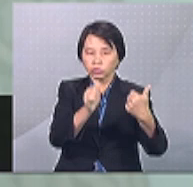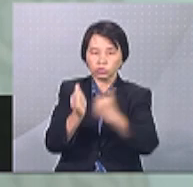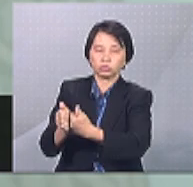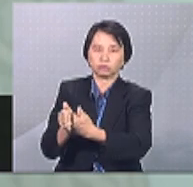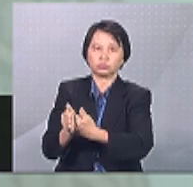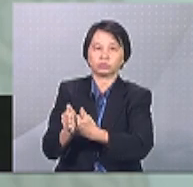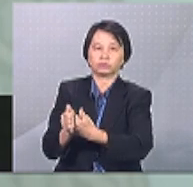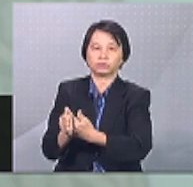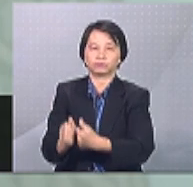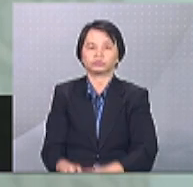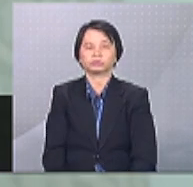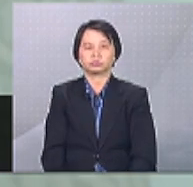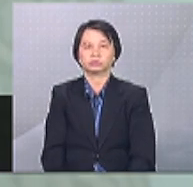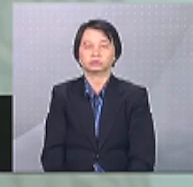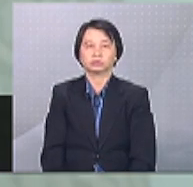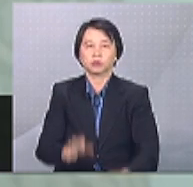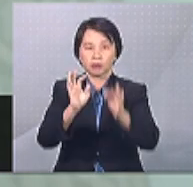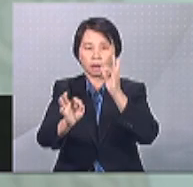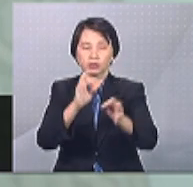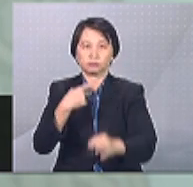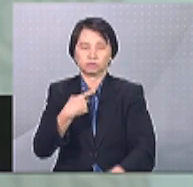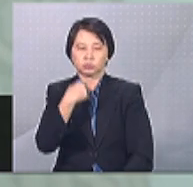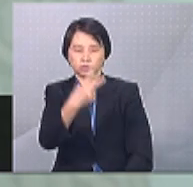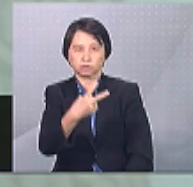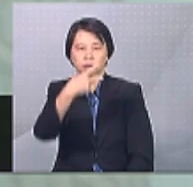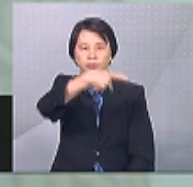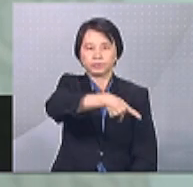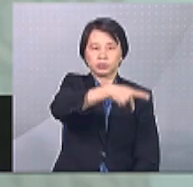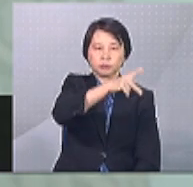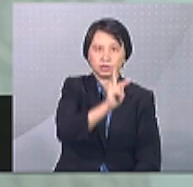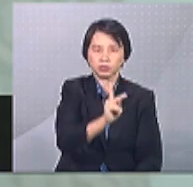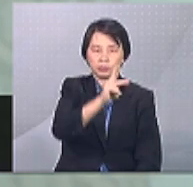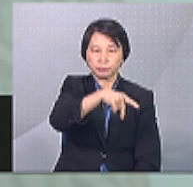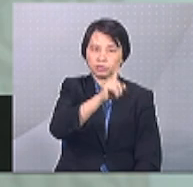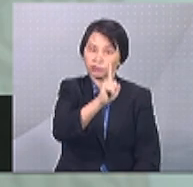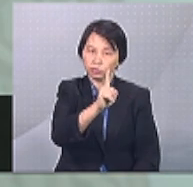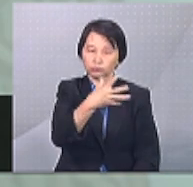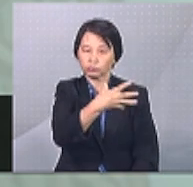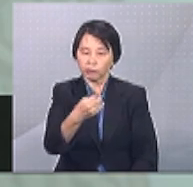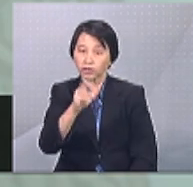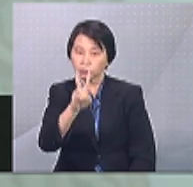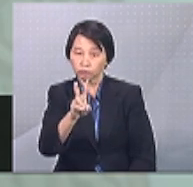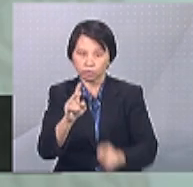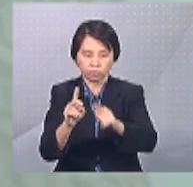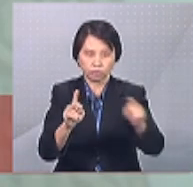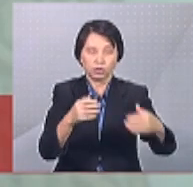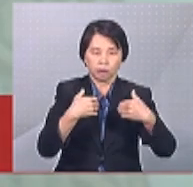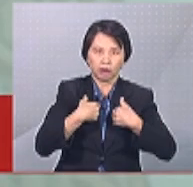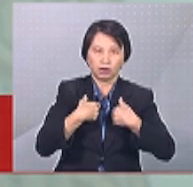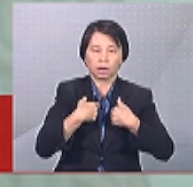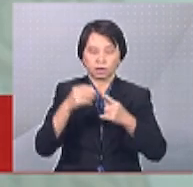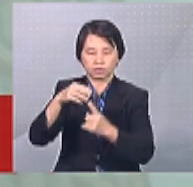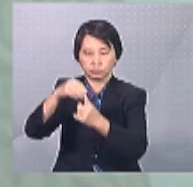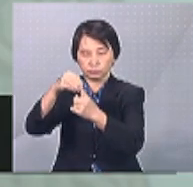dapat dimantapkan. Jadi kalau kita lihat pada PKP 1 dan 2, walaupun kita ada essential service dan